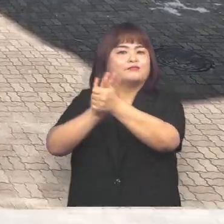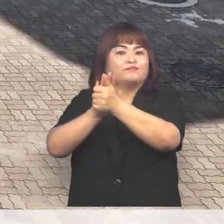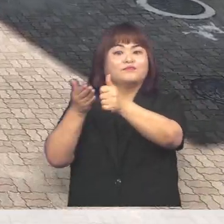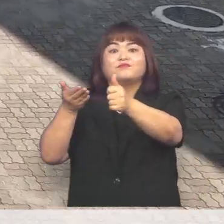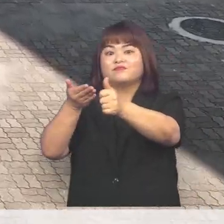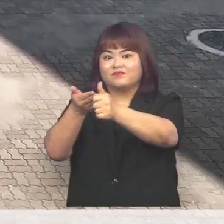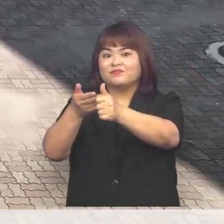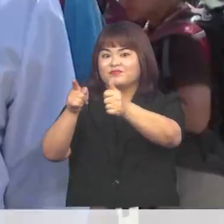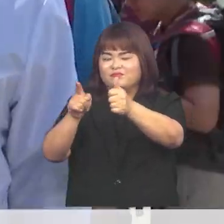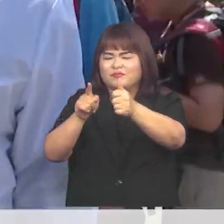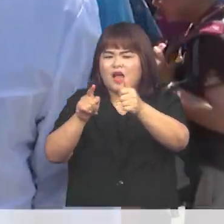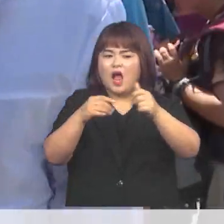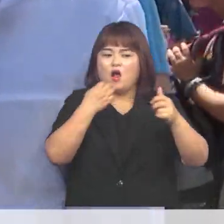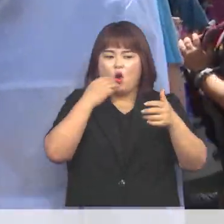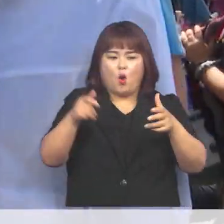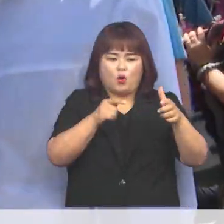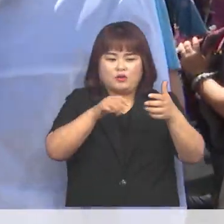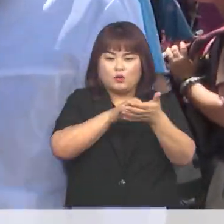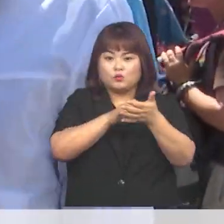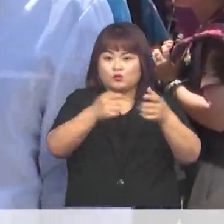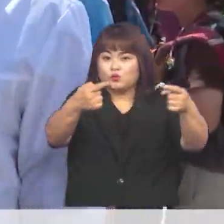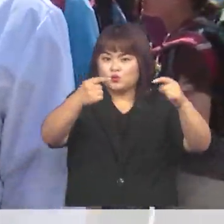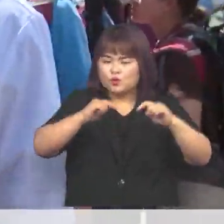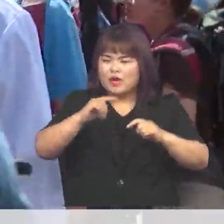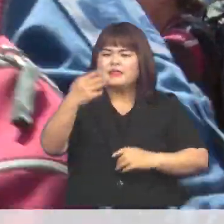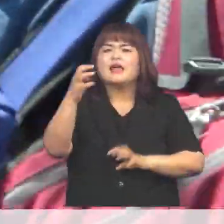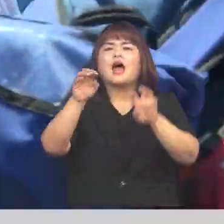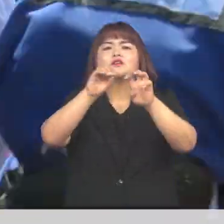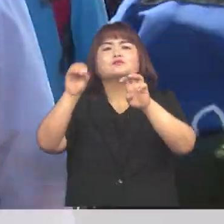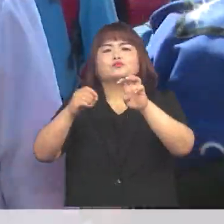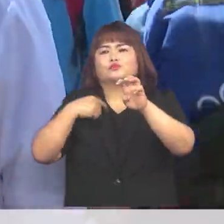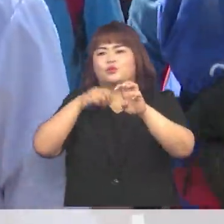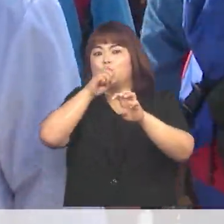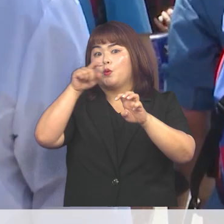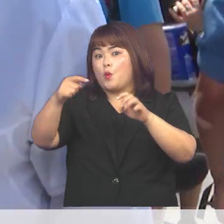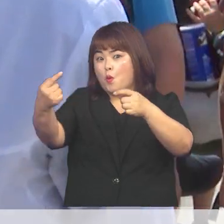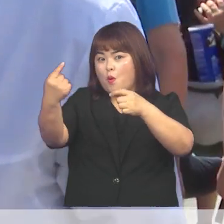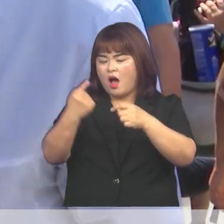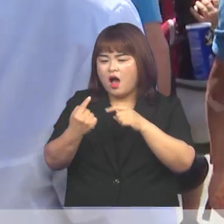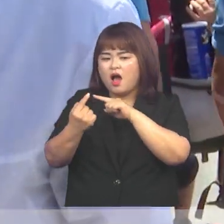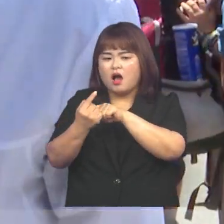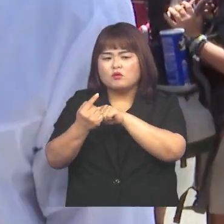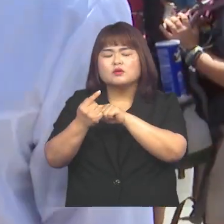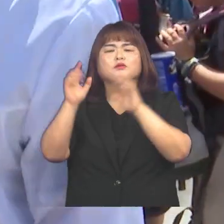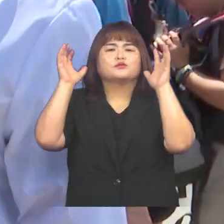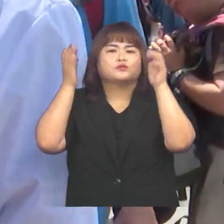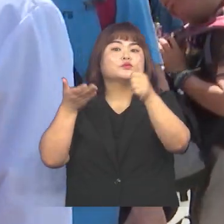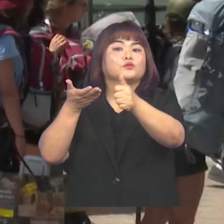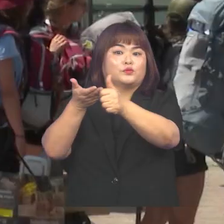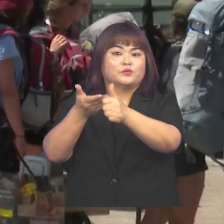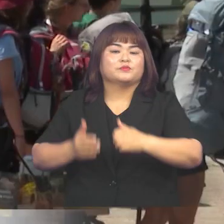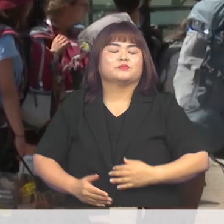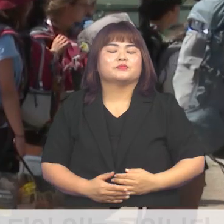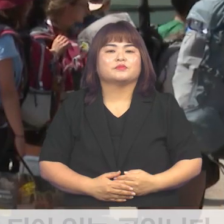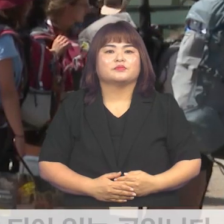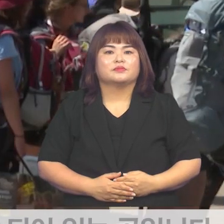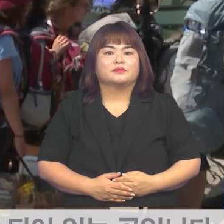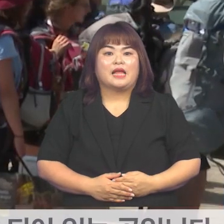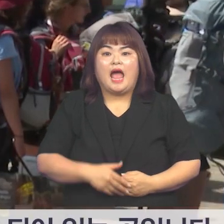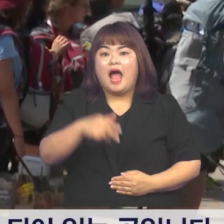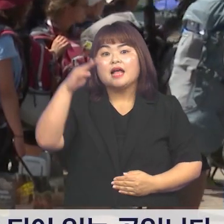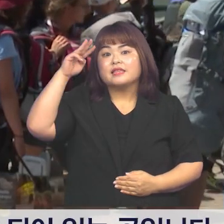인원의 40%로 이상일 용인특례시장은 명지대 캠퍼스를 찾아 대원들을 환영했습니다.